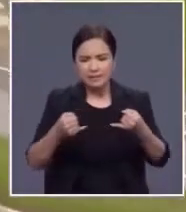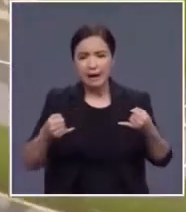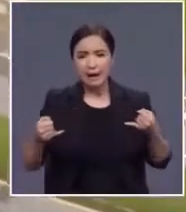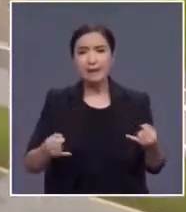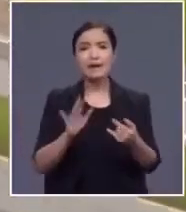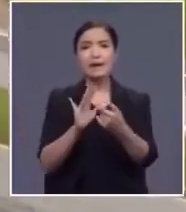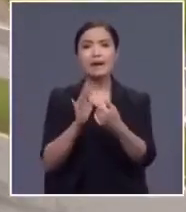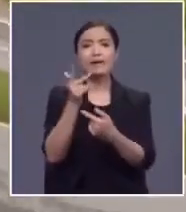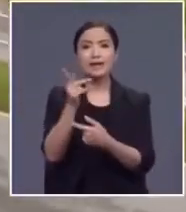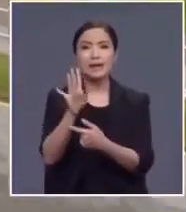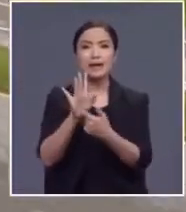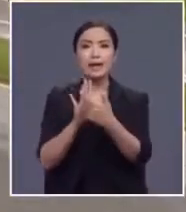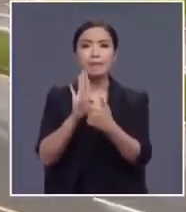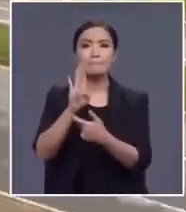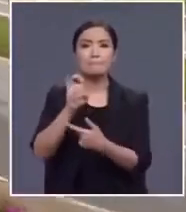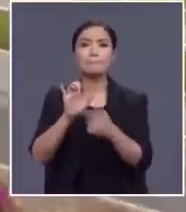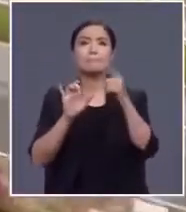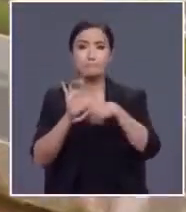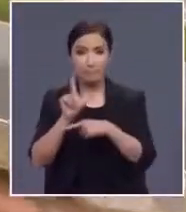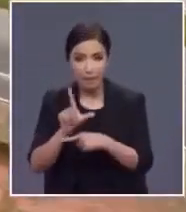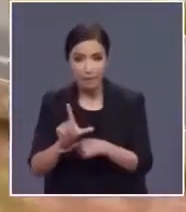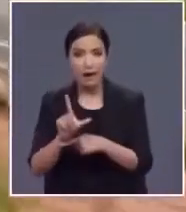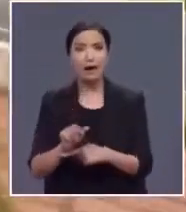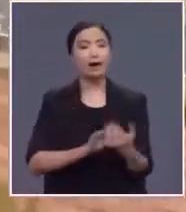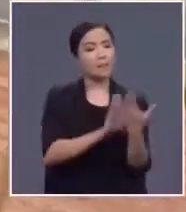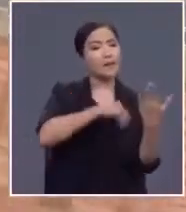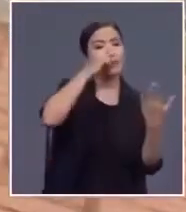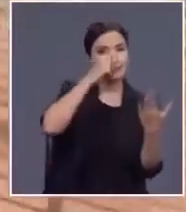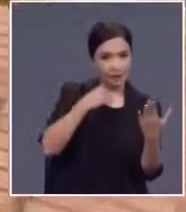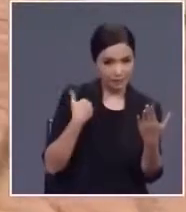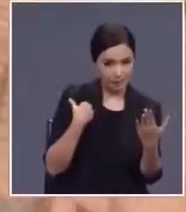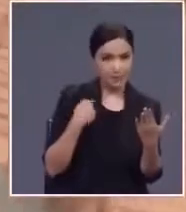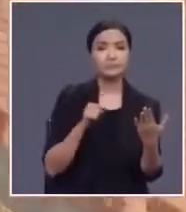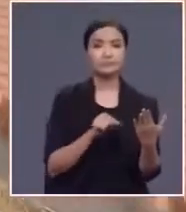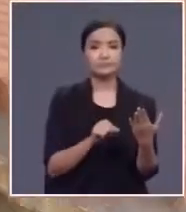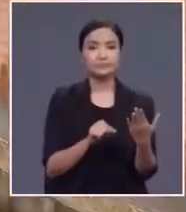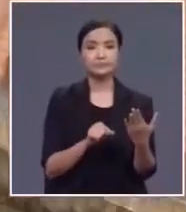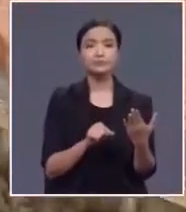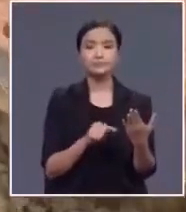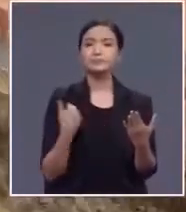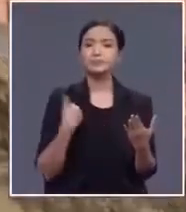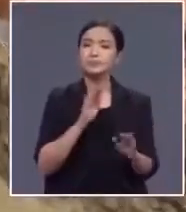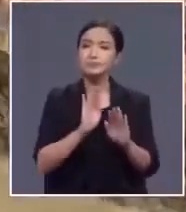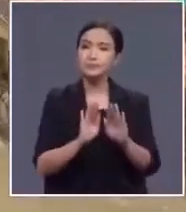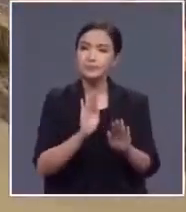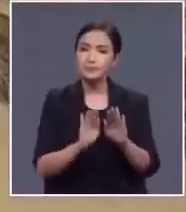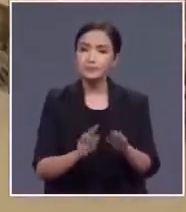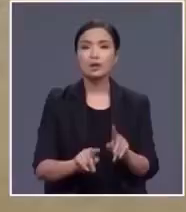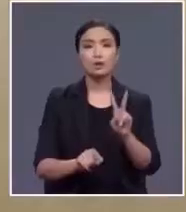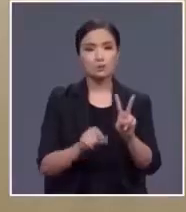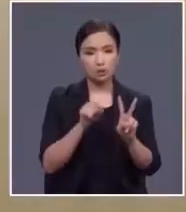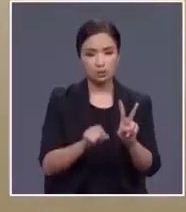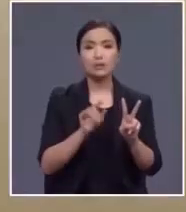วนแบ่งของคนอื่นด้วยนะไม่ใช่เฉพาะประเทศไทยที่ใช้อย่างเดียวนะ คร ับ ก็ของเราก็มีส่วนแบ่งอยู่ประมาณสัก 2.5 เทราน